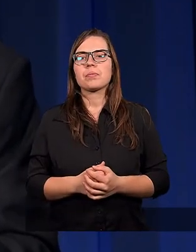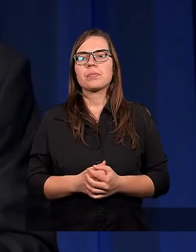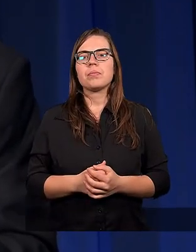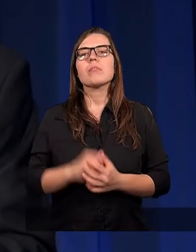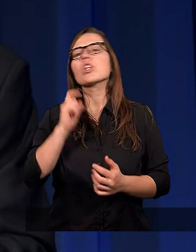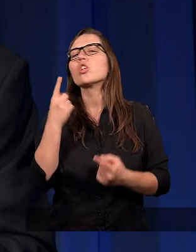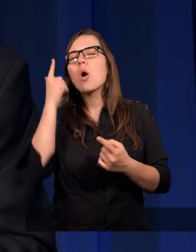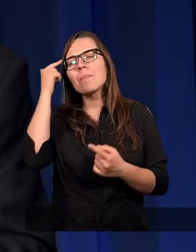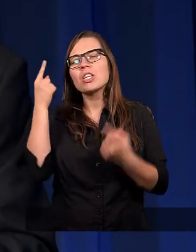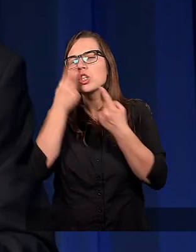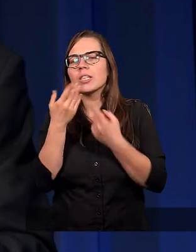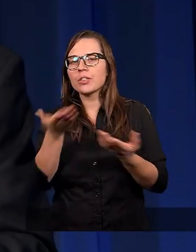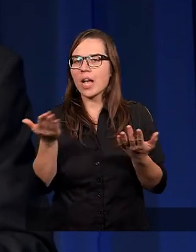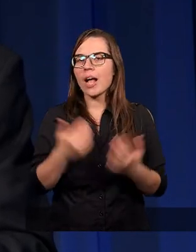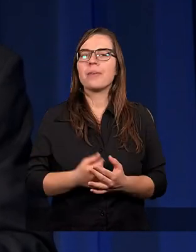Co myślicie?